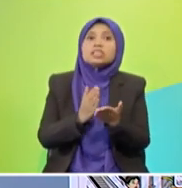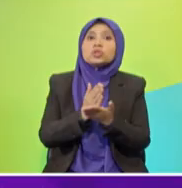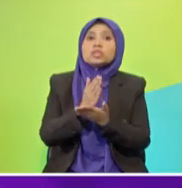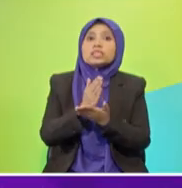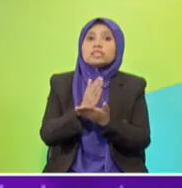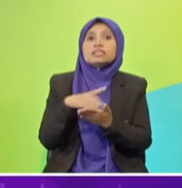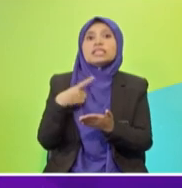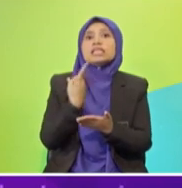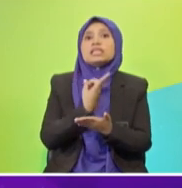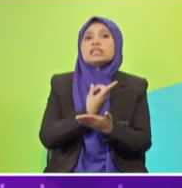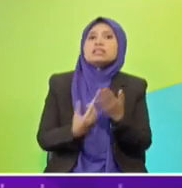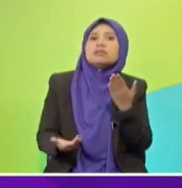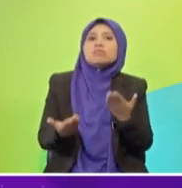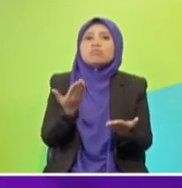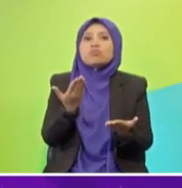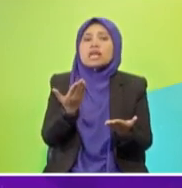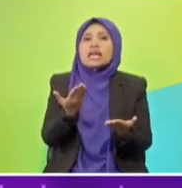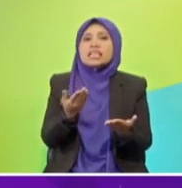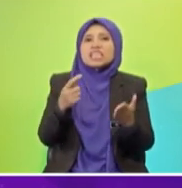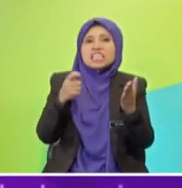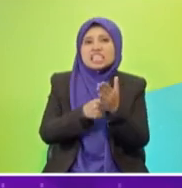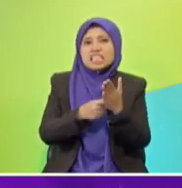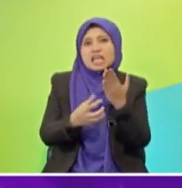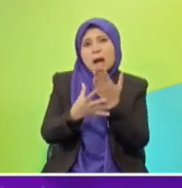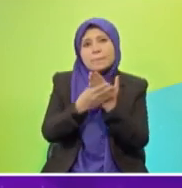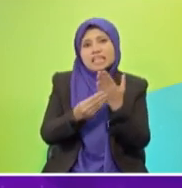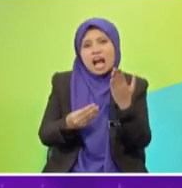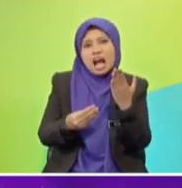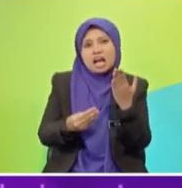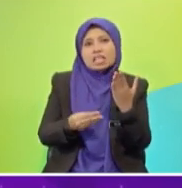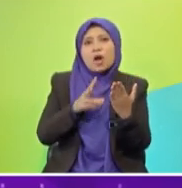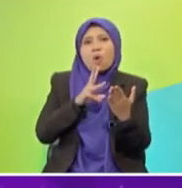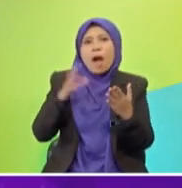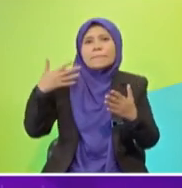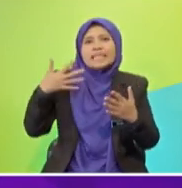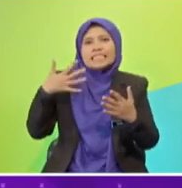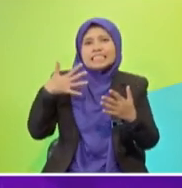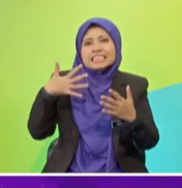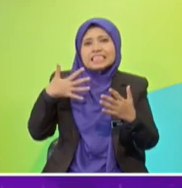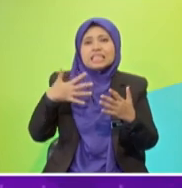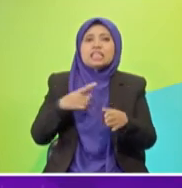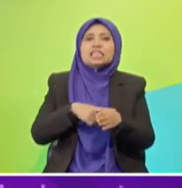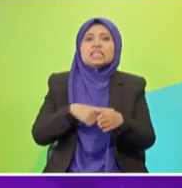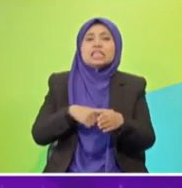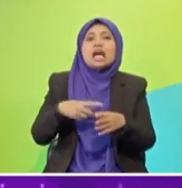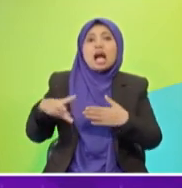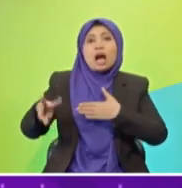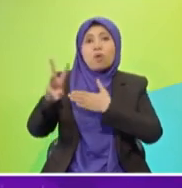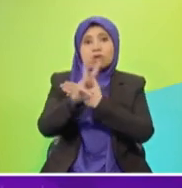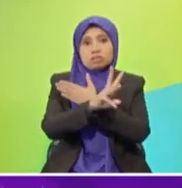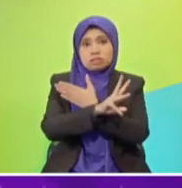kita mungkin terkena minyak ataupun air panas sebab itu di kawasan dapur kalau ada